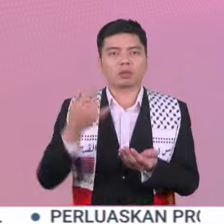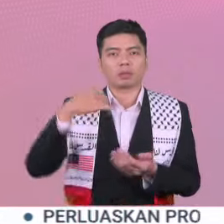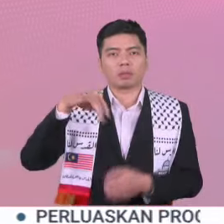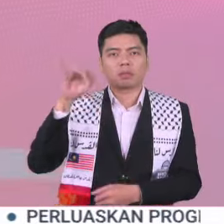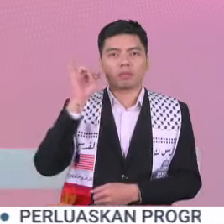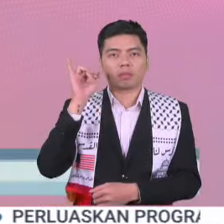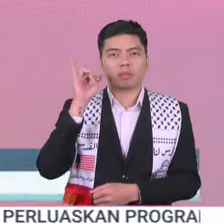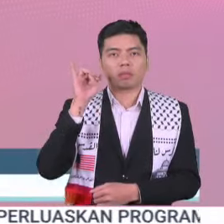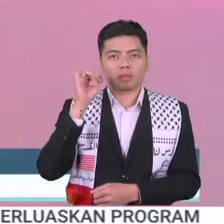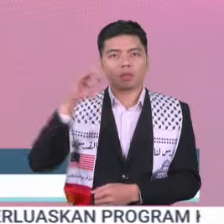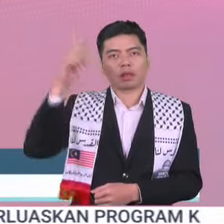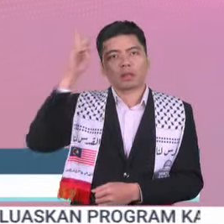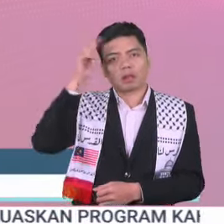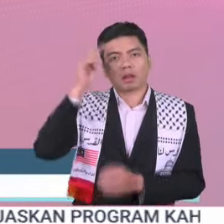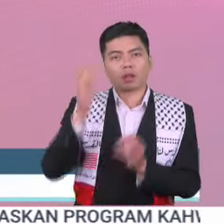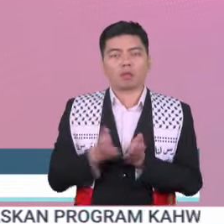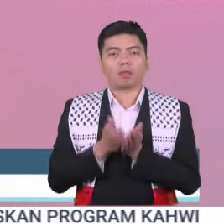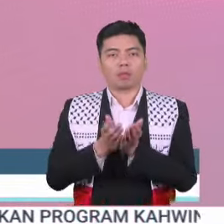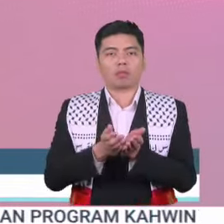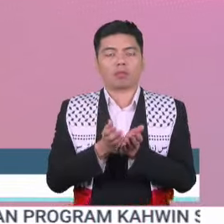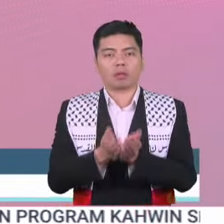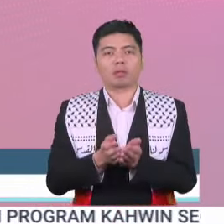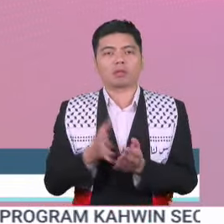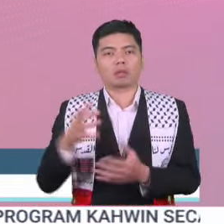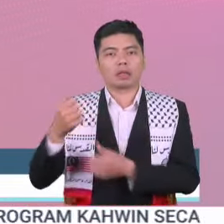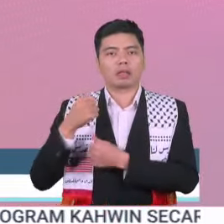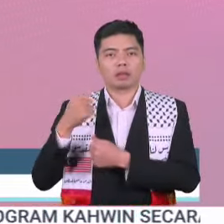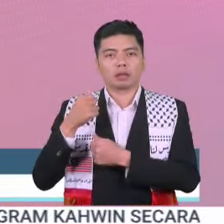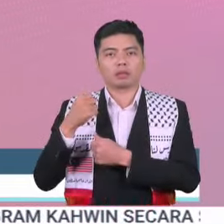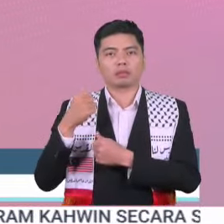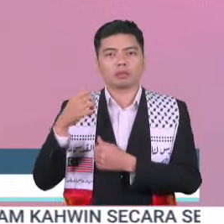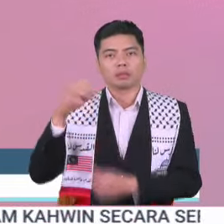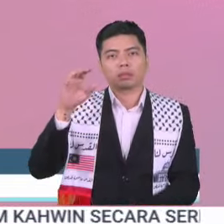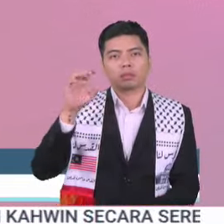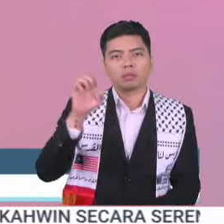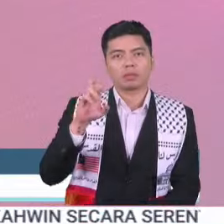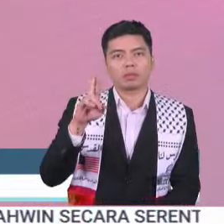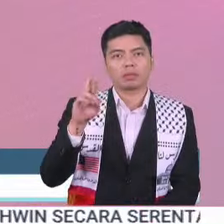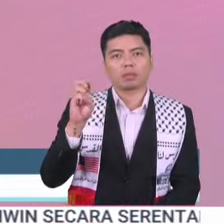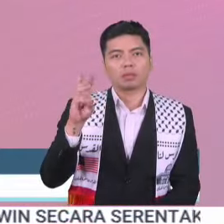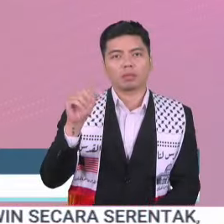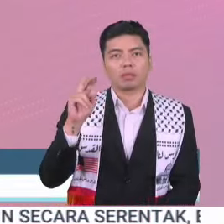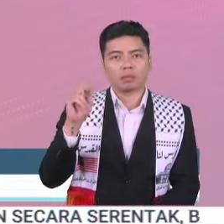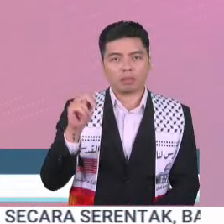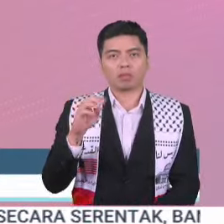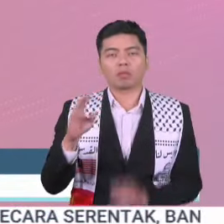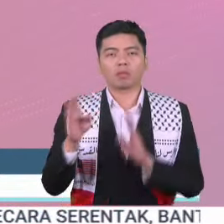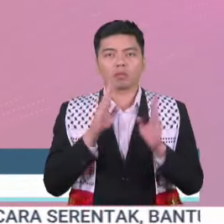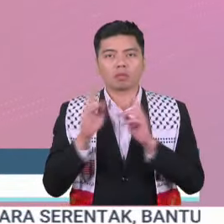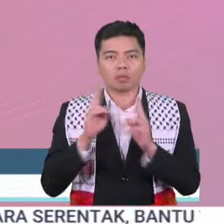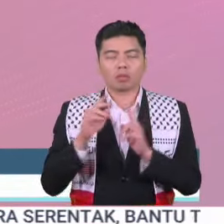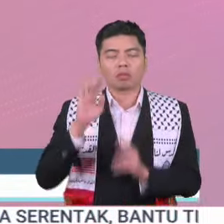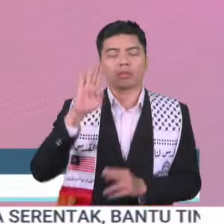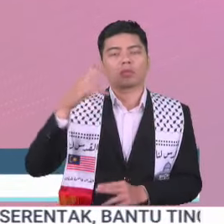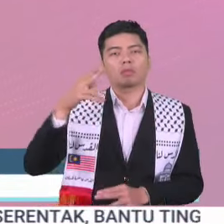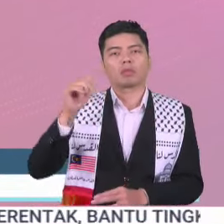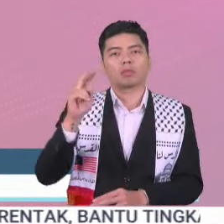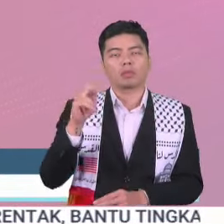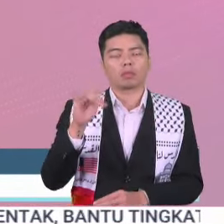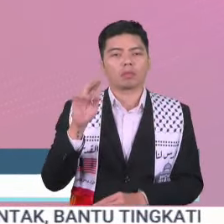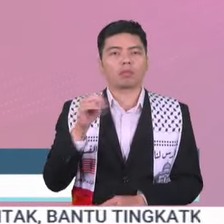Kapten maritim Irwan Shah zhadi berkata mangsa Mr Putin 45 tahun terjatuh ketika sedang menangkap